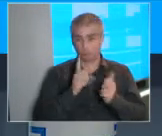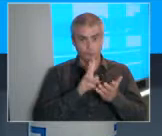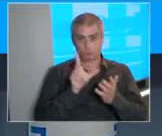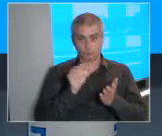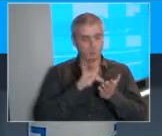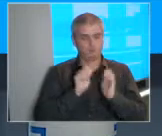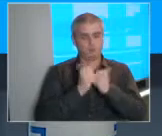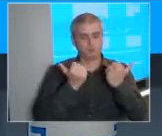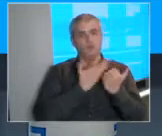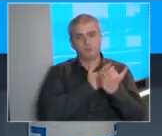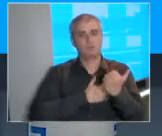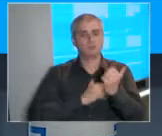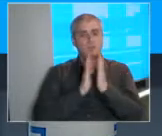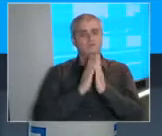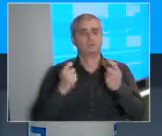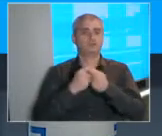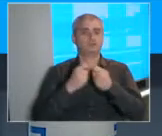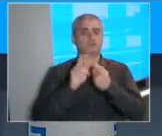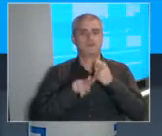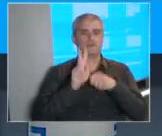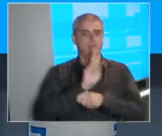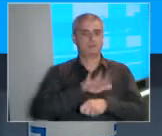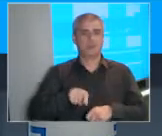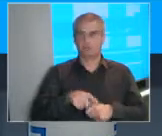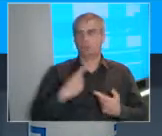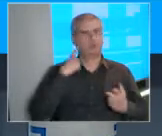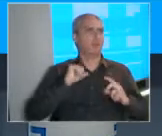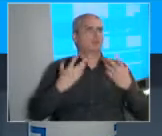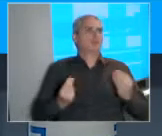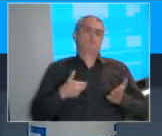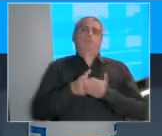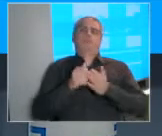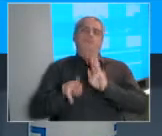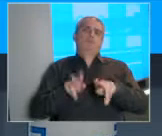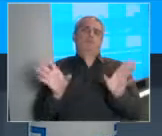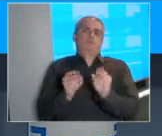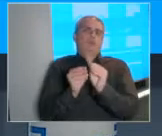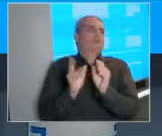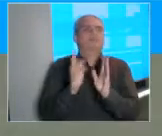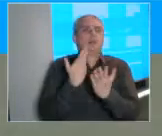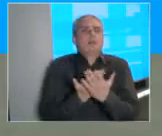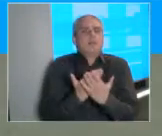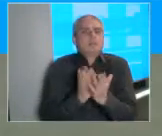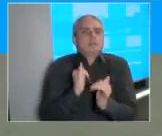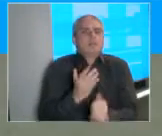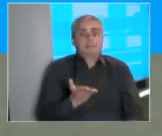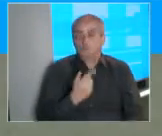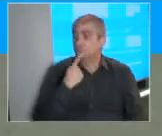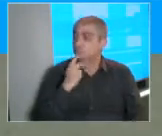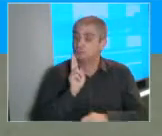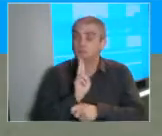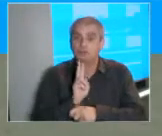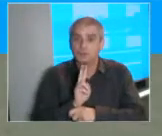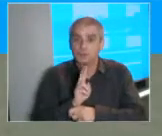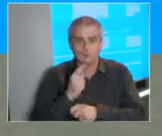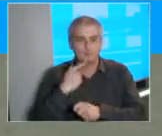בהליך גירושין ומבקשים משמורת משותפת? הרי זה נשמע אידילי, ממשיכים לגדל את הילדים ביחד, אבל מה זה אומר בפועל? קודם כל המילה משמורת